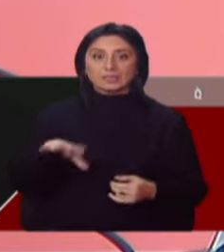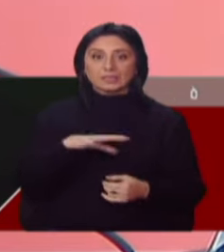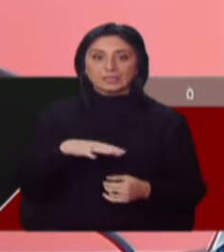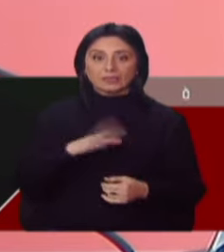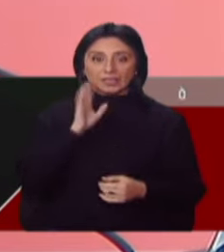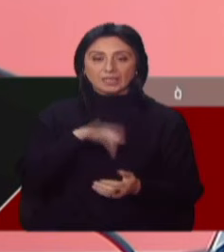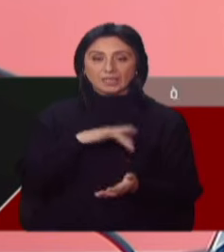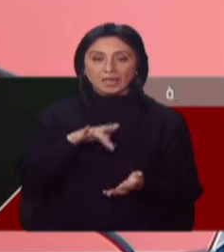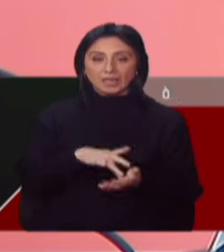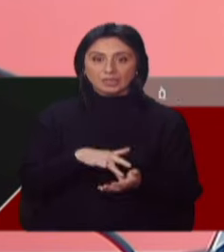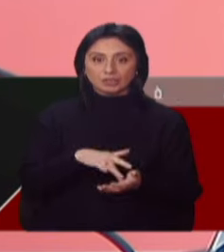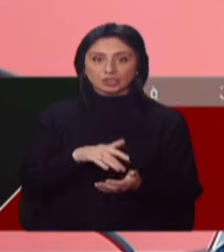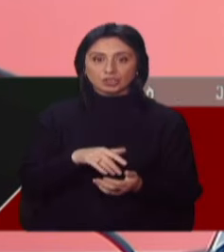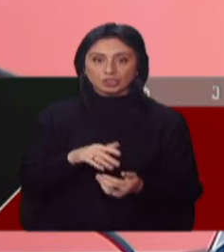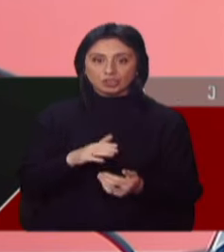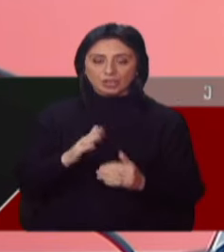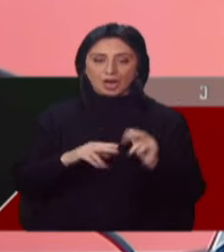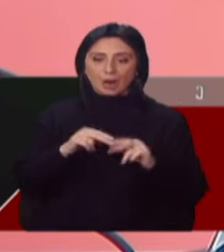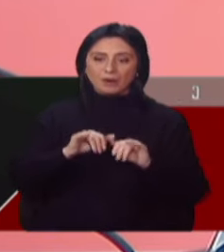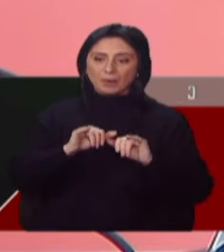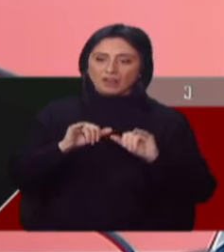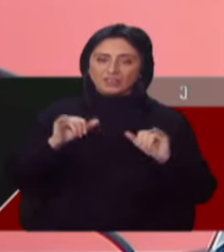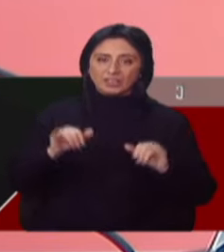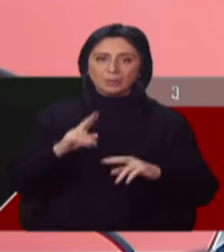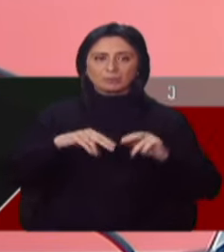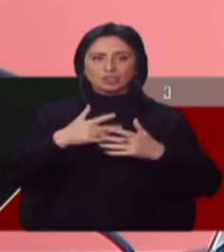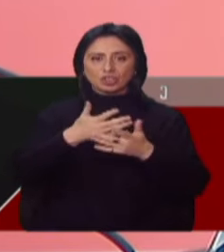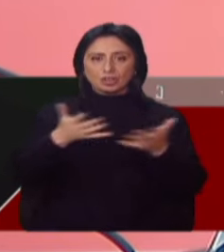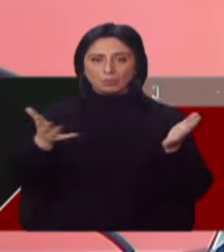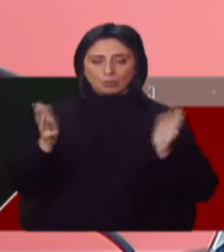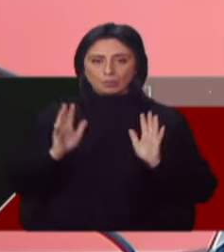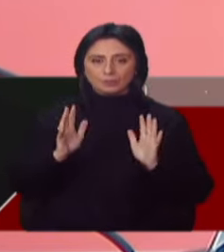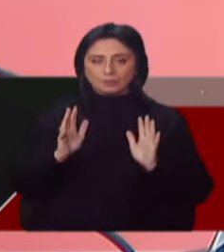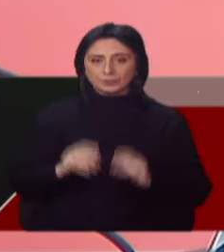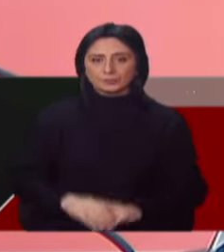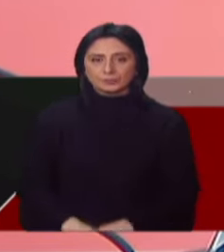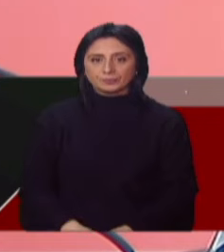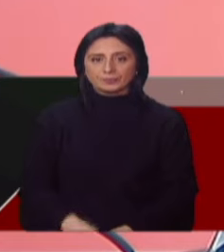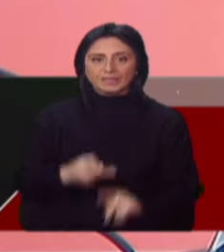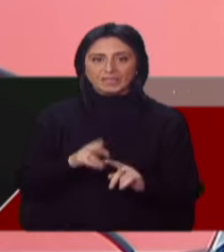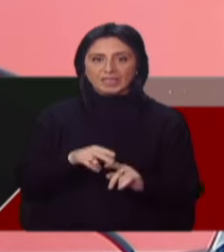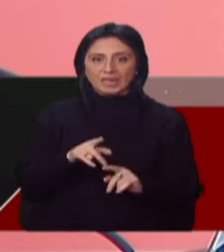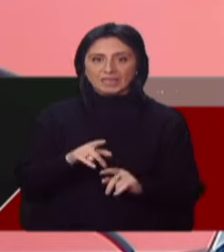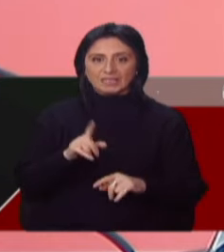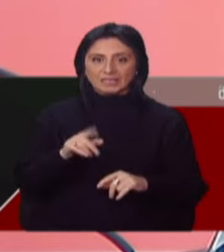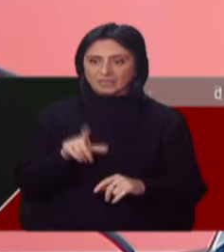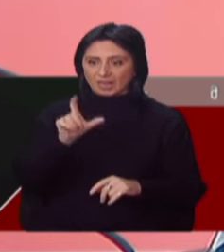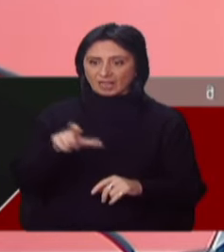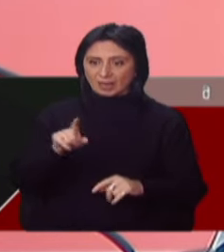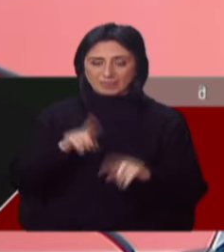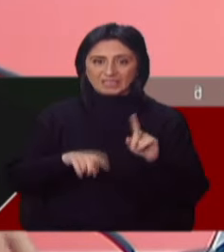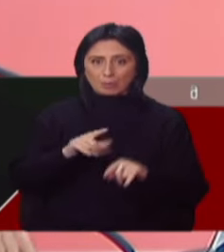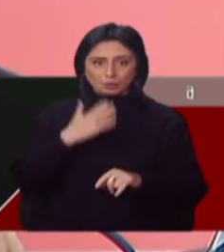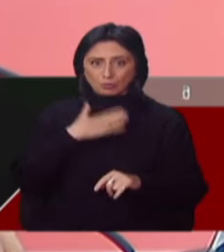და დედაქალაქში აღმშენებლობა, განვითარება, მშენებლობა, ეს უსამშობლო ადამიანები,